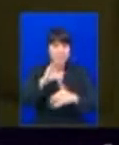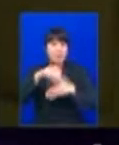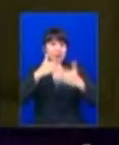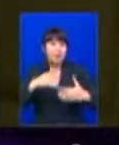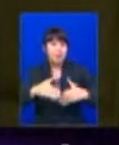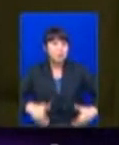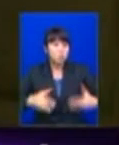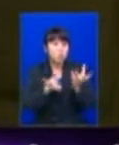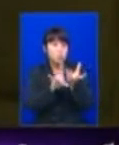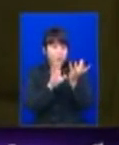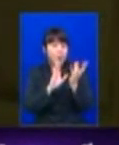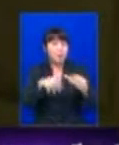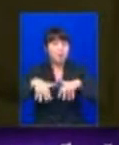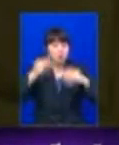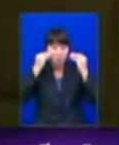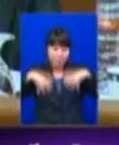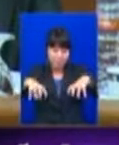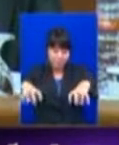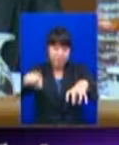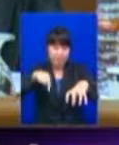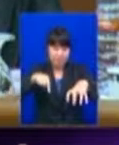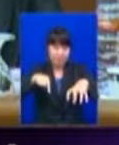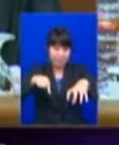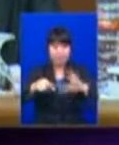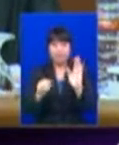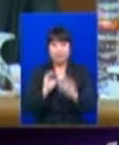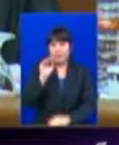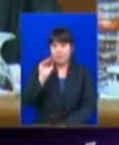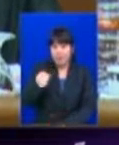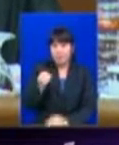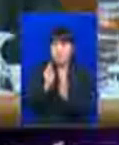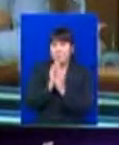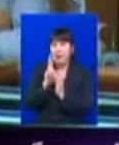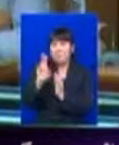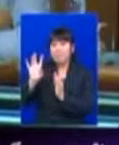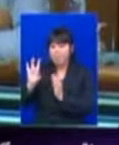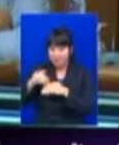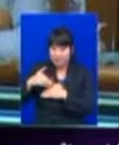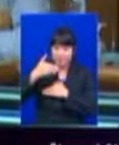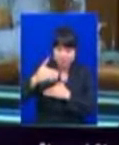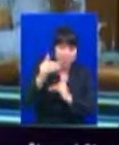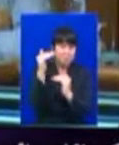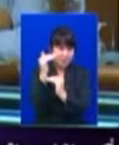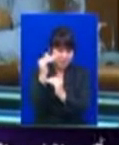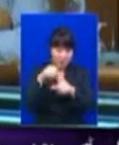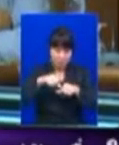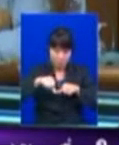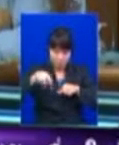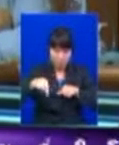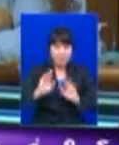ให้ประชาชนที่อาศัยอยู่ริมฝั่งแม่น้ำเจ้าพระยาตั้งแต่สะพานพระราม7ถึงสะพานสมเด็จพระปิ่นเกล้าเตรียมเปิดเว